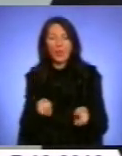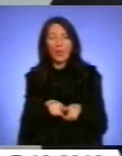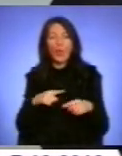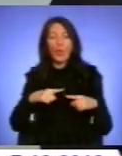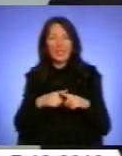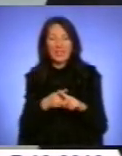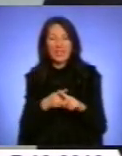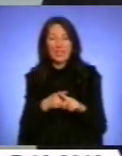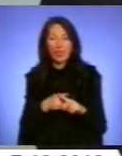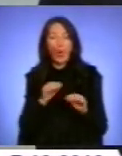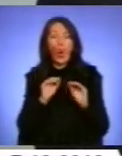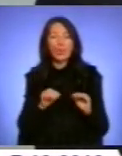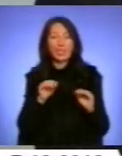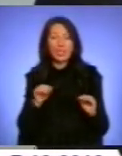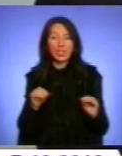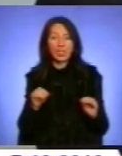технічному оснащенні,